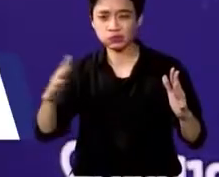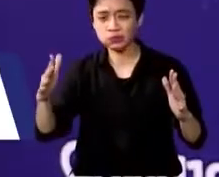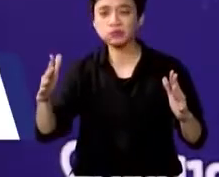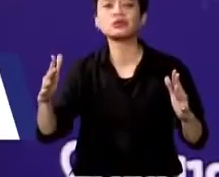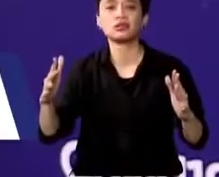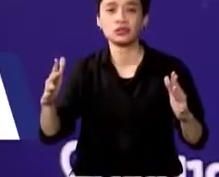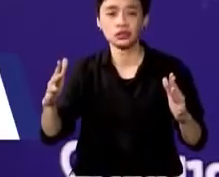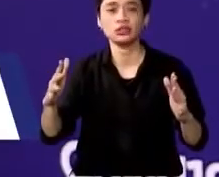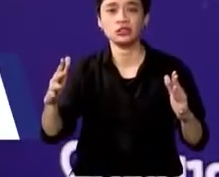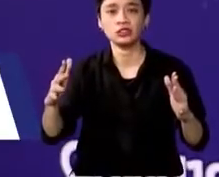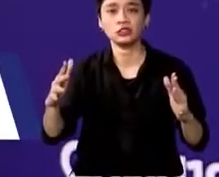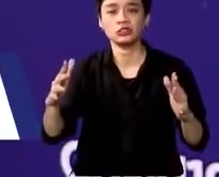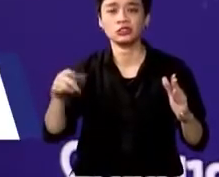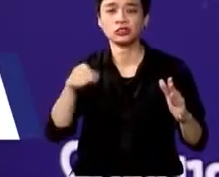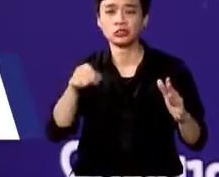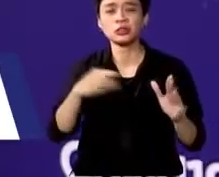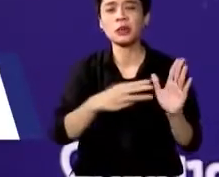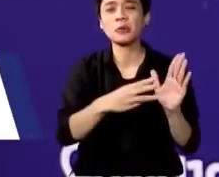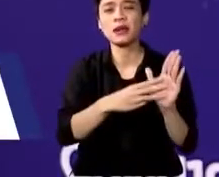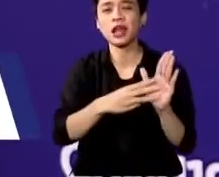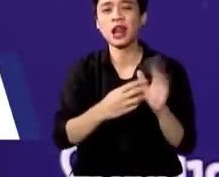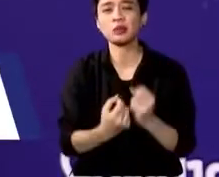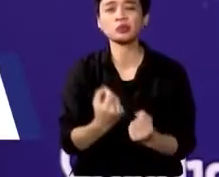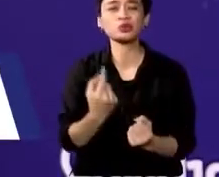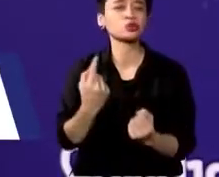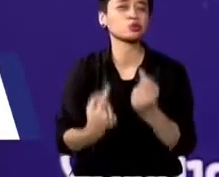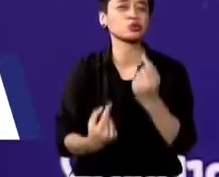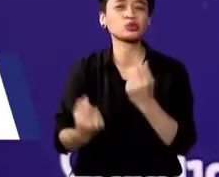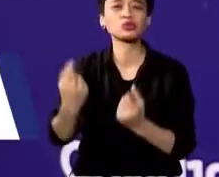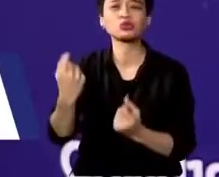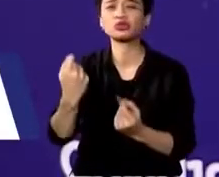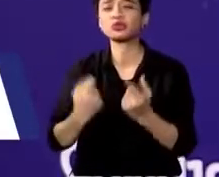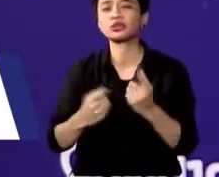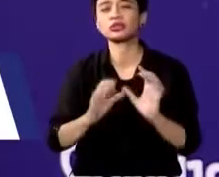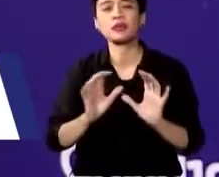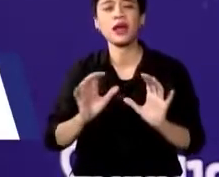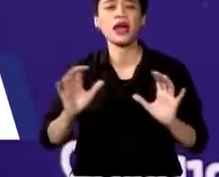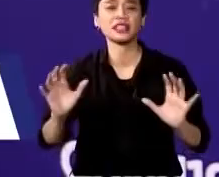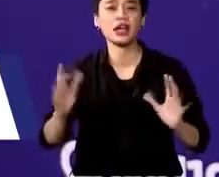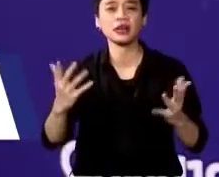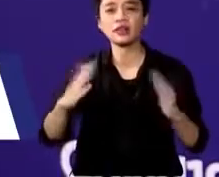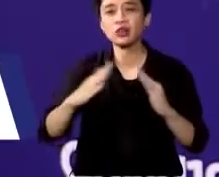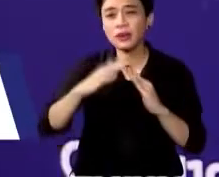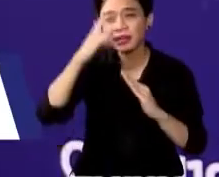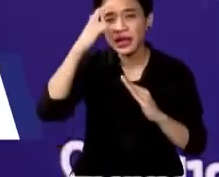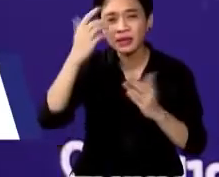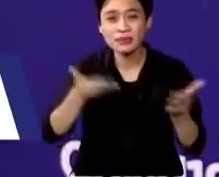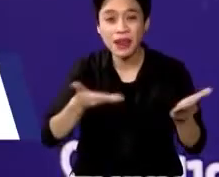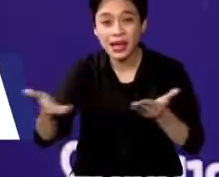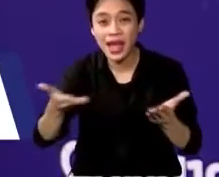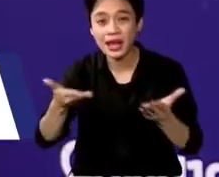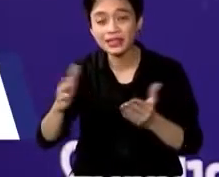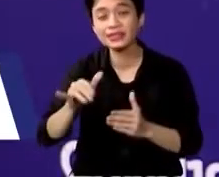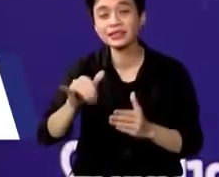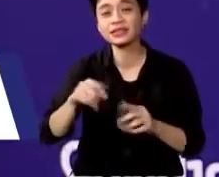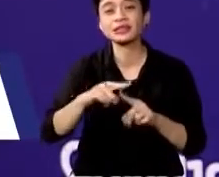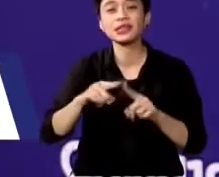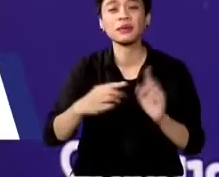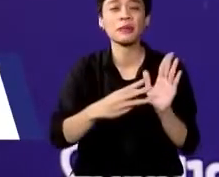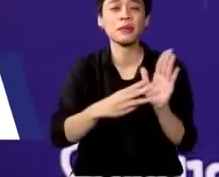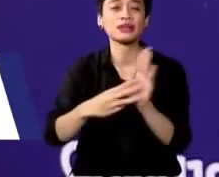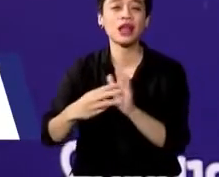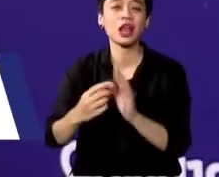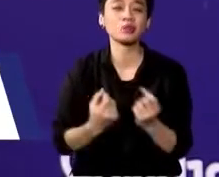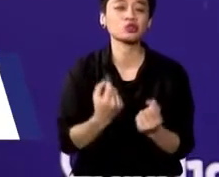begitu banyak problematik yang muncul tentunya di dalam ee pelayanan perumah sakitan dan di dalam ee